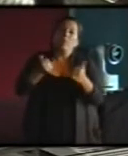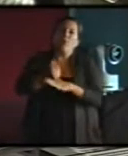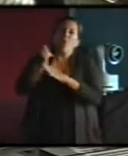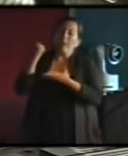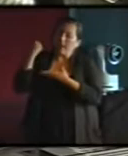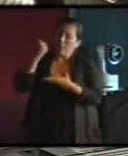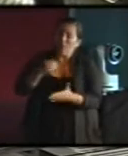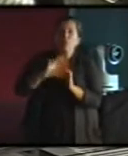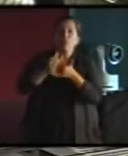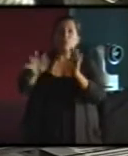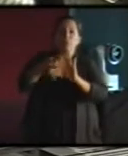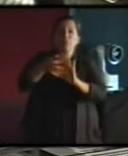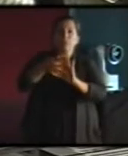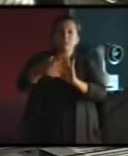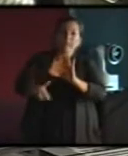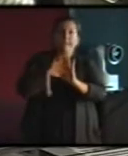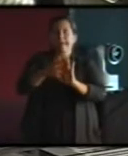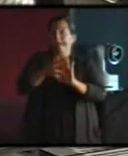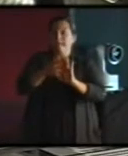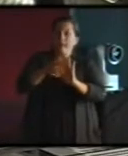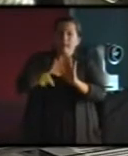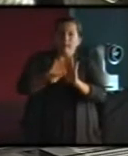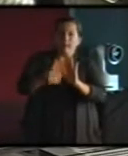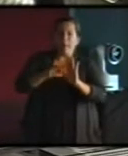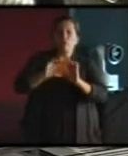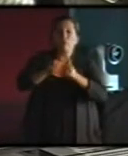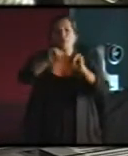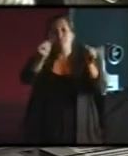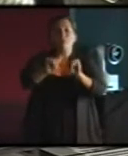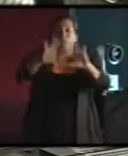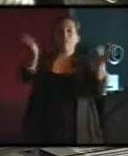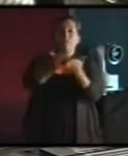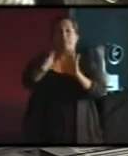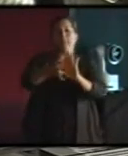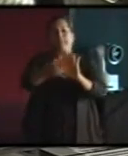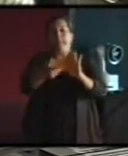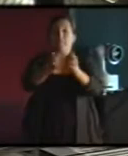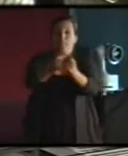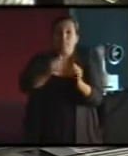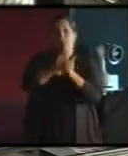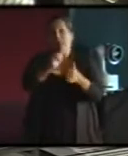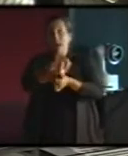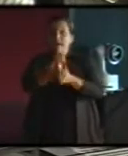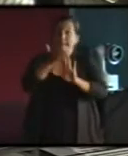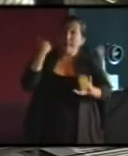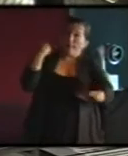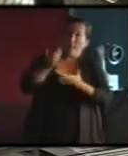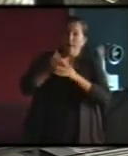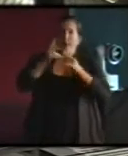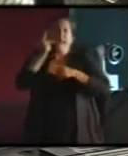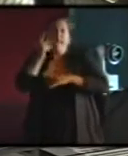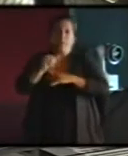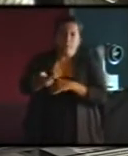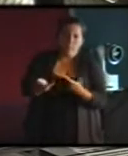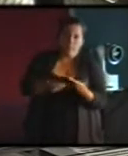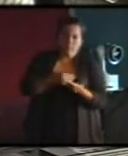travers les critères normatifs pesant sur la forme, l'âge et les critères grandioses, on peut